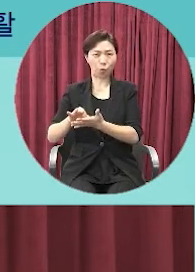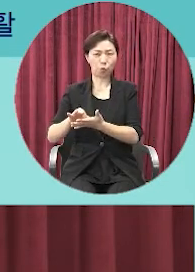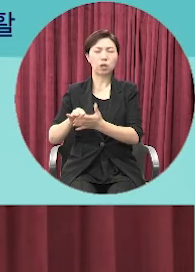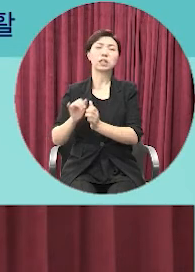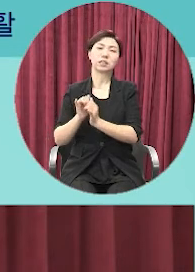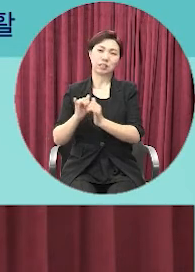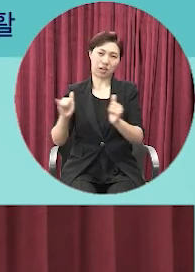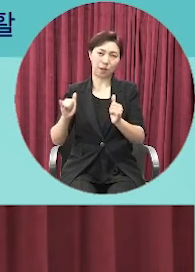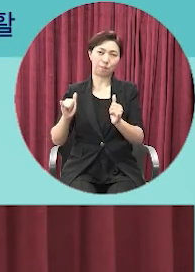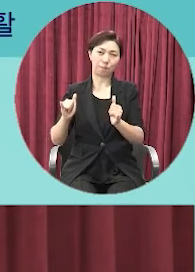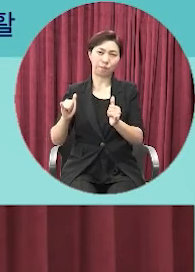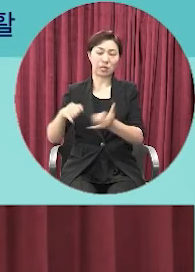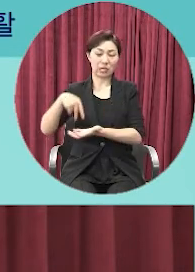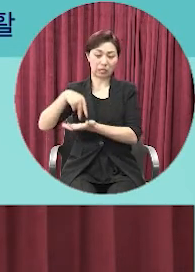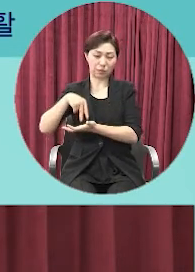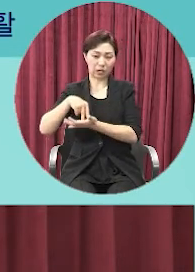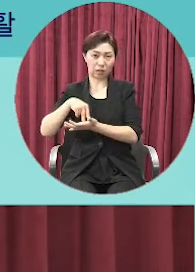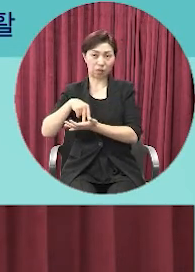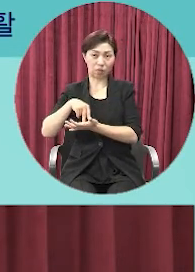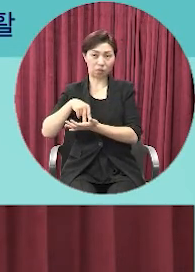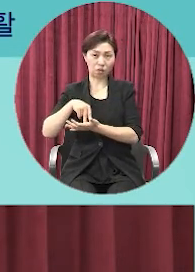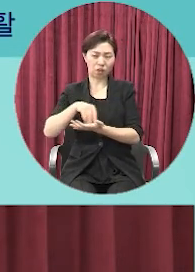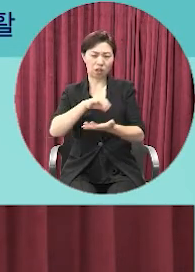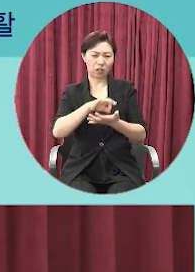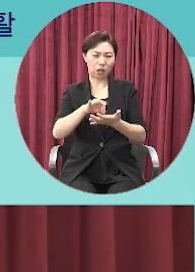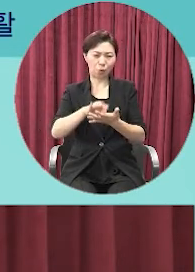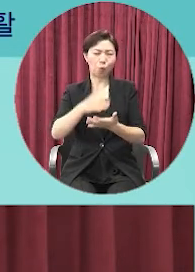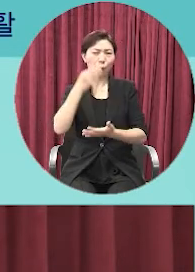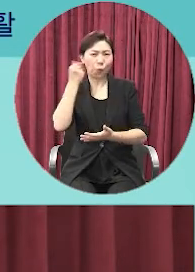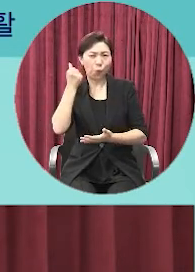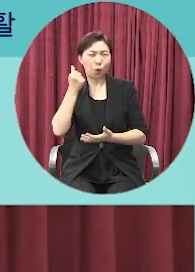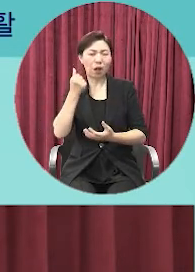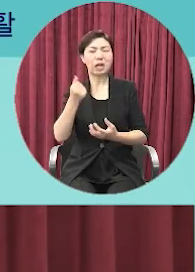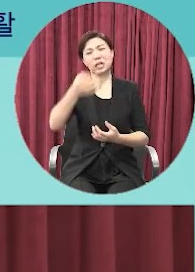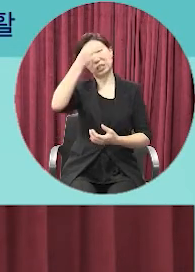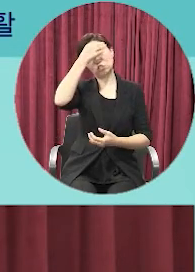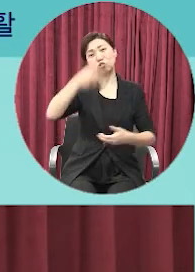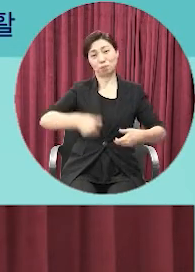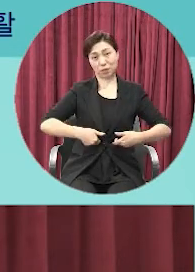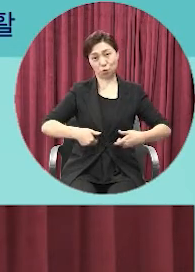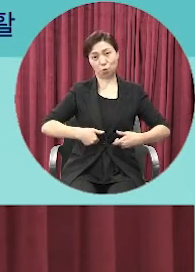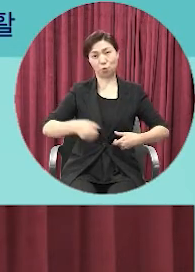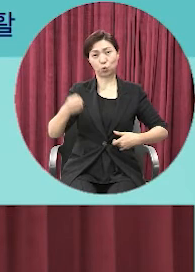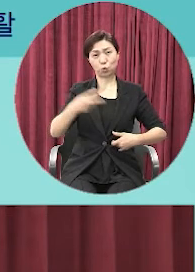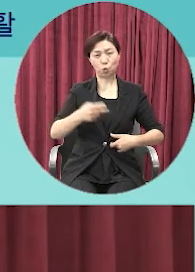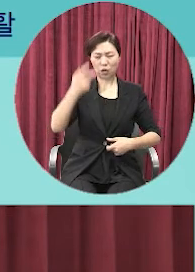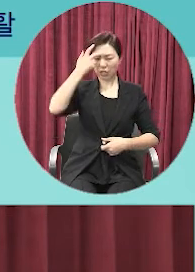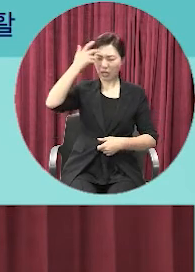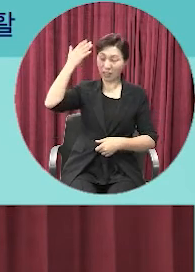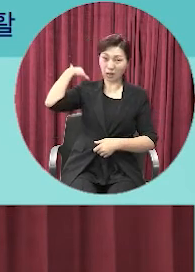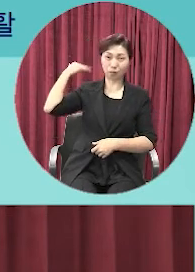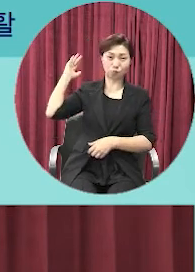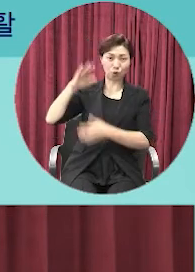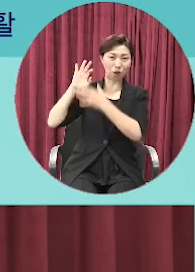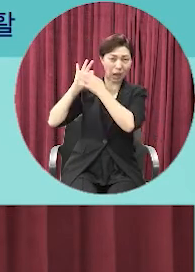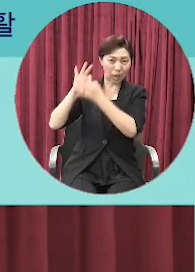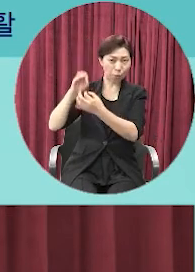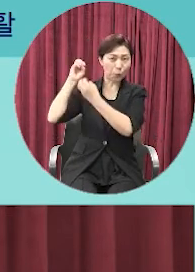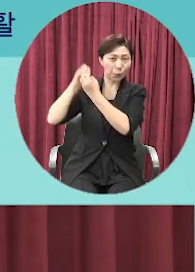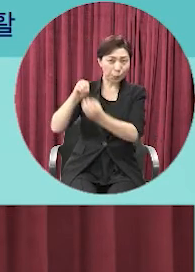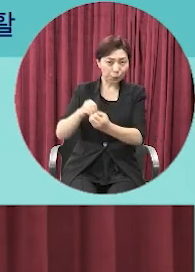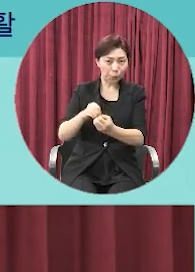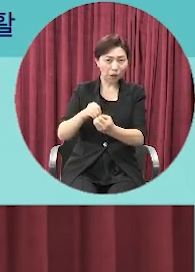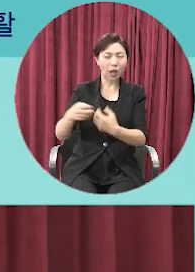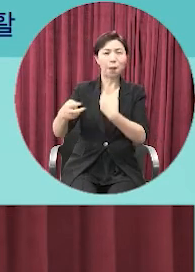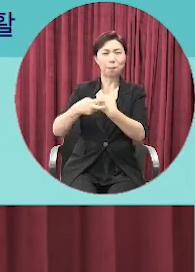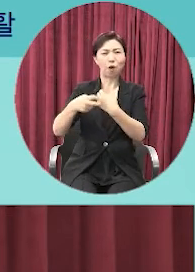대한 친화력이나 피저빌리티 뭐 이런 것도 필요할 그것도 있을 것 같고요. 또 전통적인 우리의 어떤 의료나 케어에 대한 행태에 대한